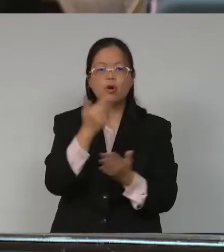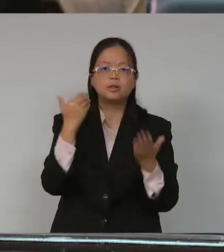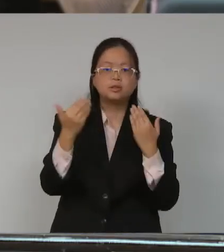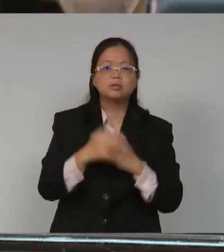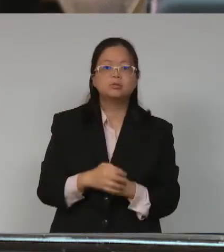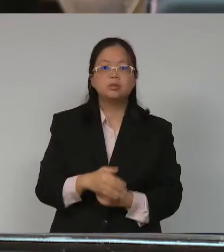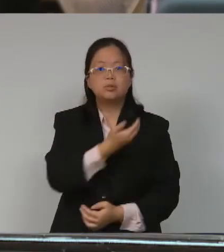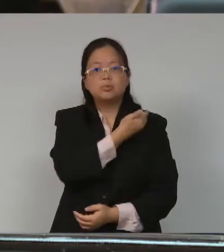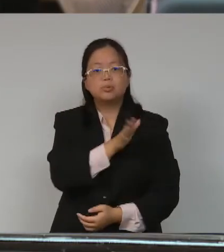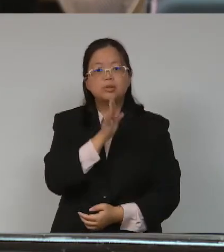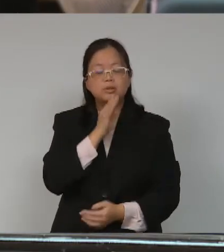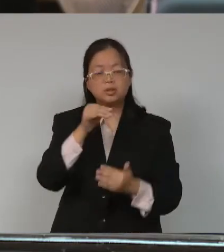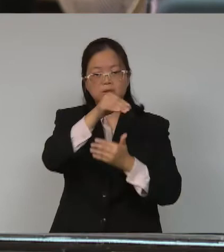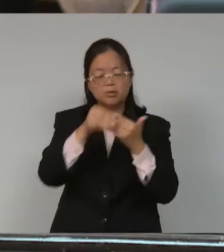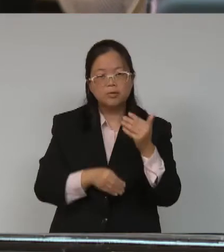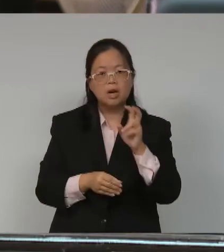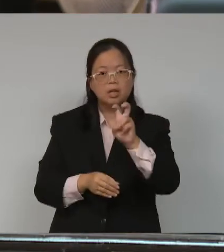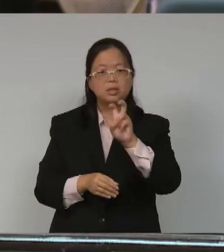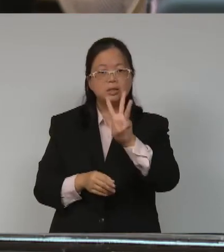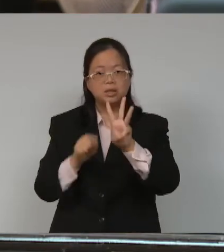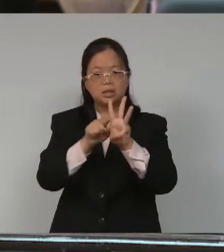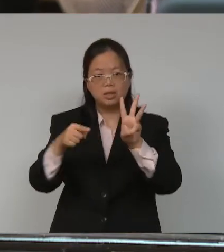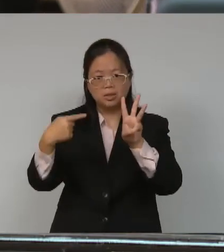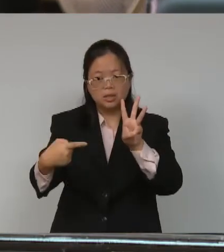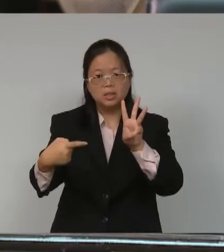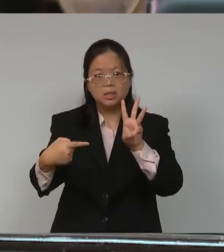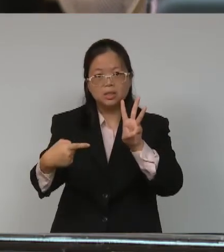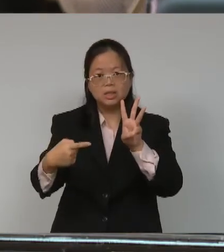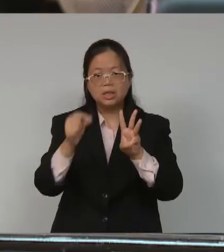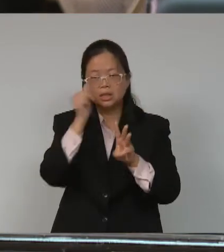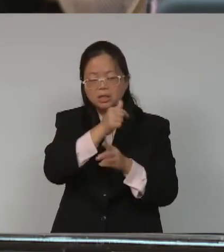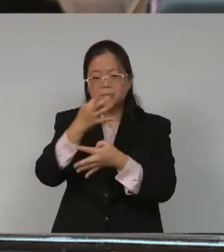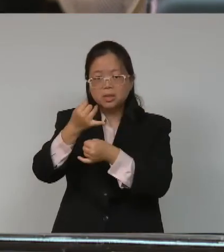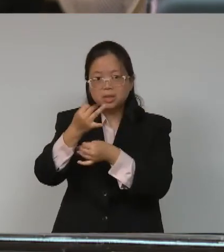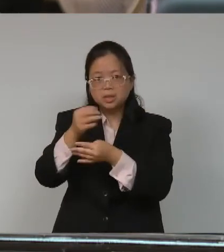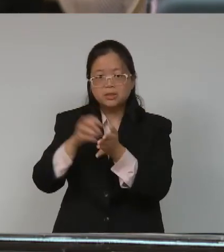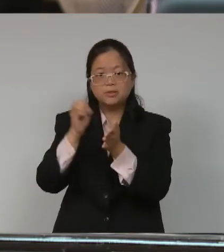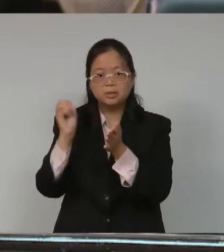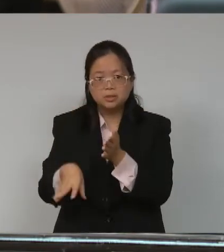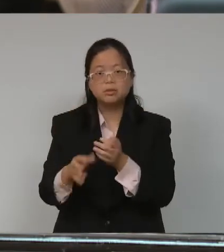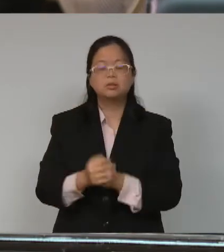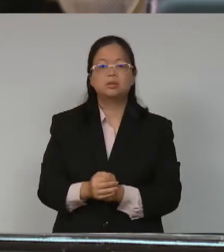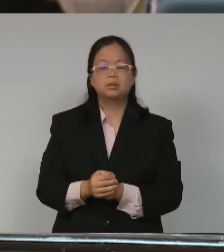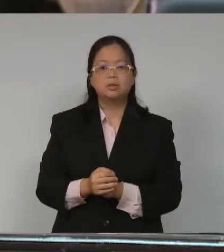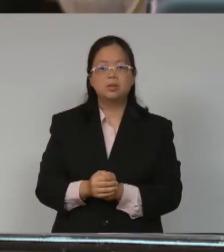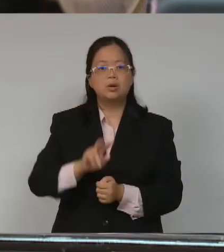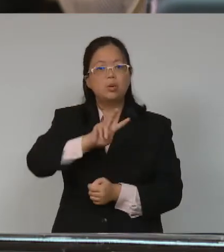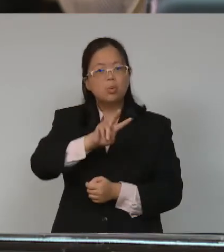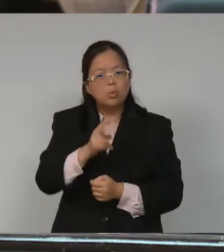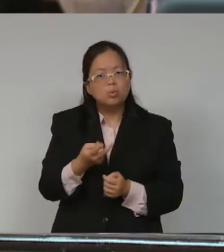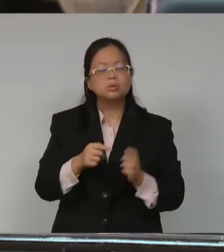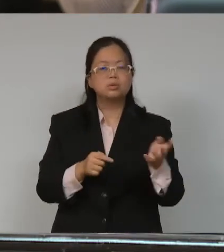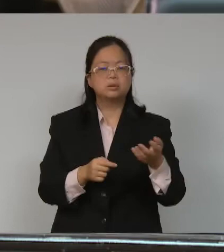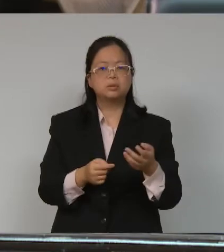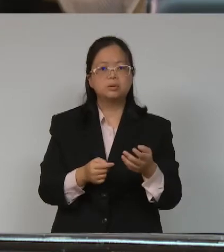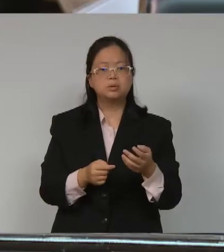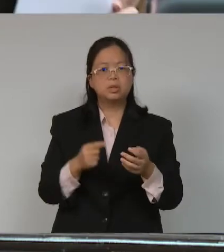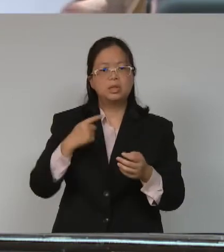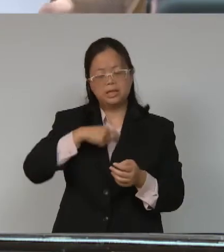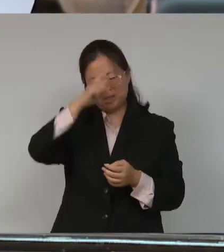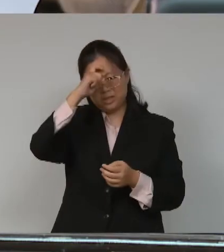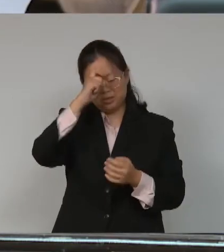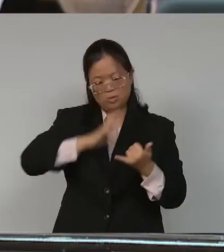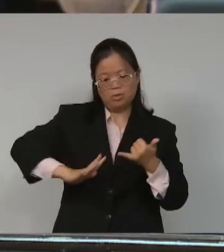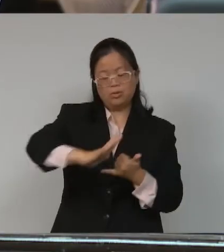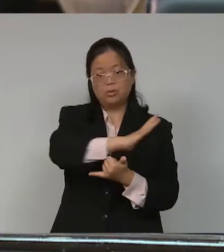是不管是23条第一项特定日的废止呢，还是说呢他呢只是要求要跟全国性的